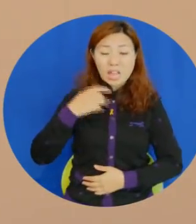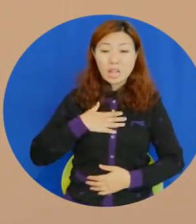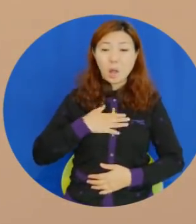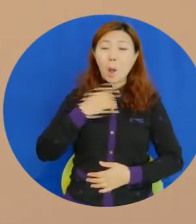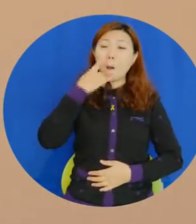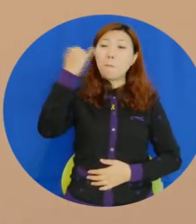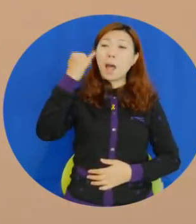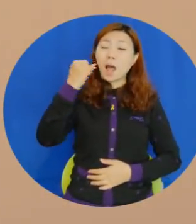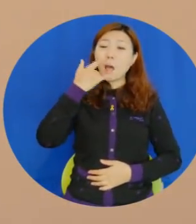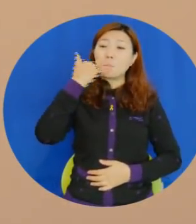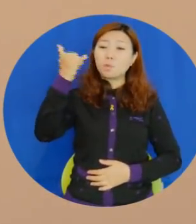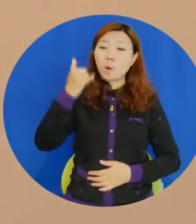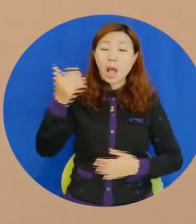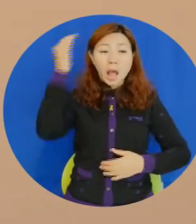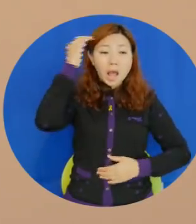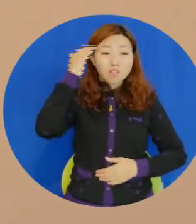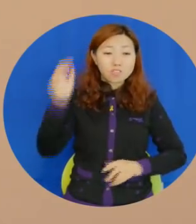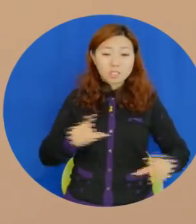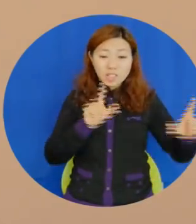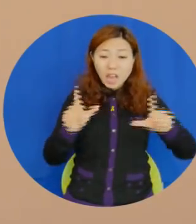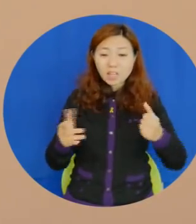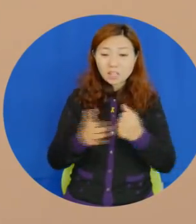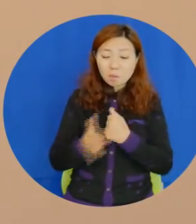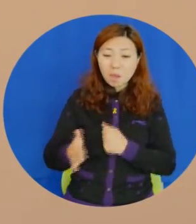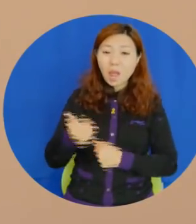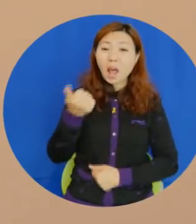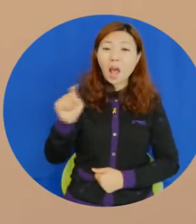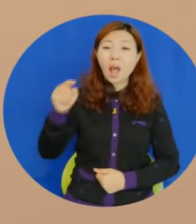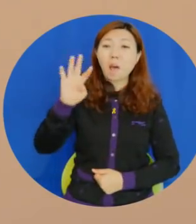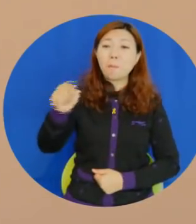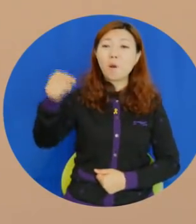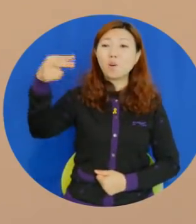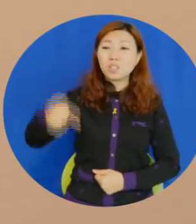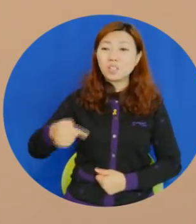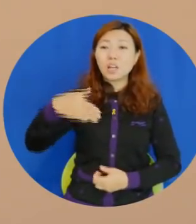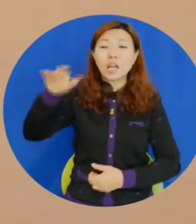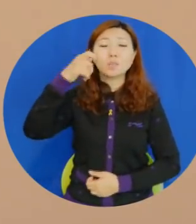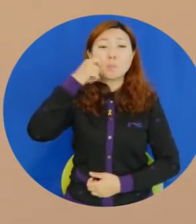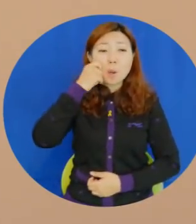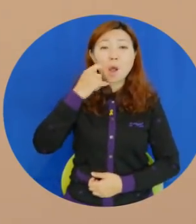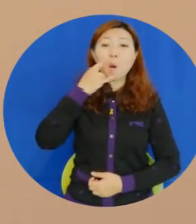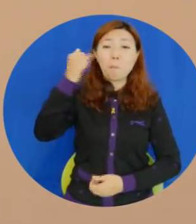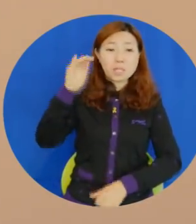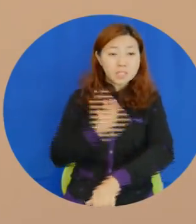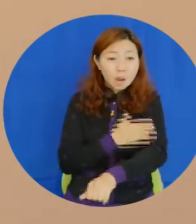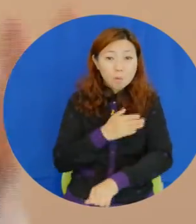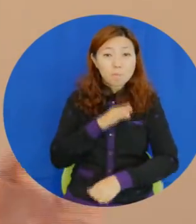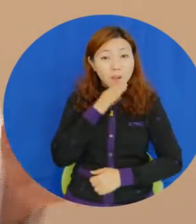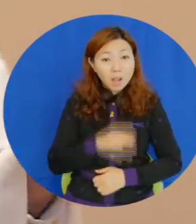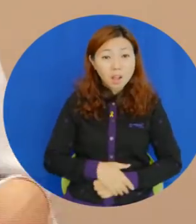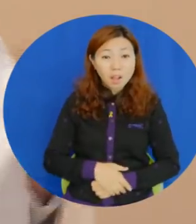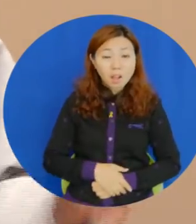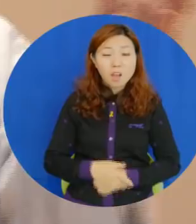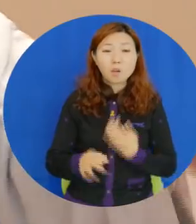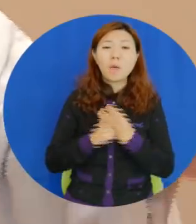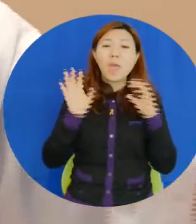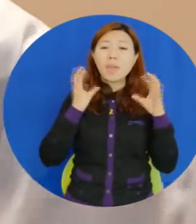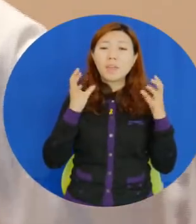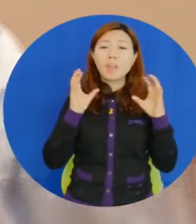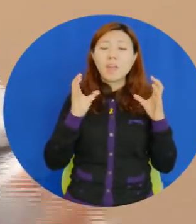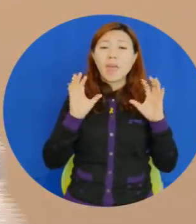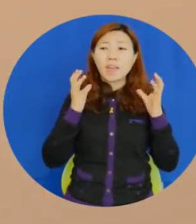엄마가 한국에 살아가지고 우리 아들이 영어를 못하고 하버드 못 갔다. 그럼 엄마가 책임져야 되나? 그럼 자기가 어릴 때부터 애